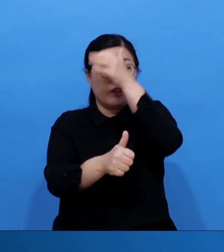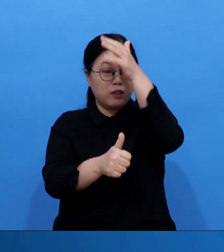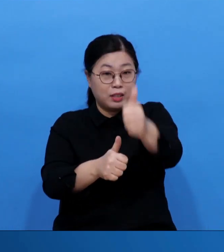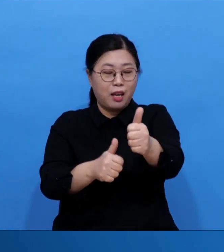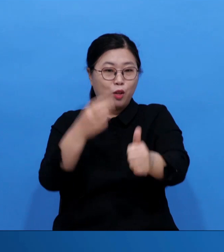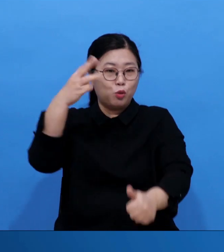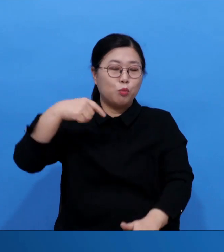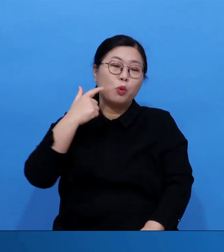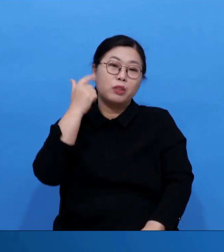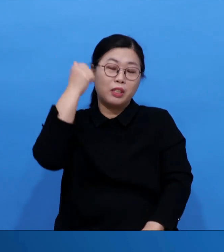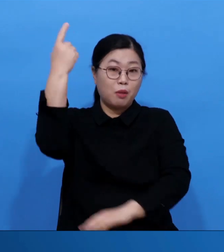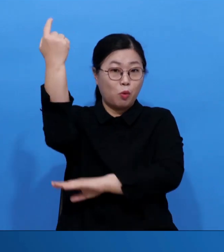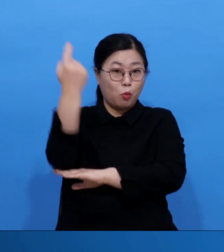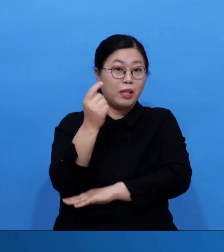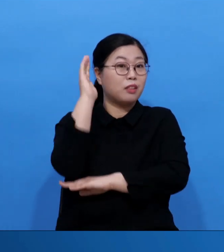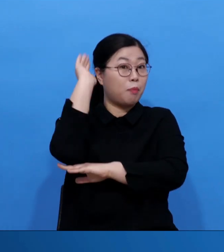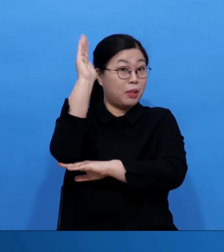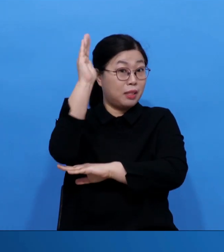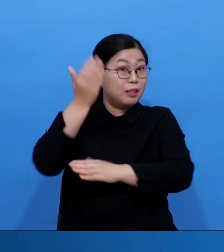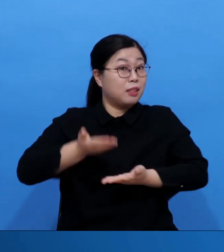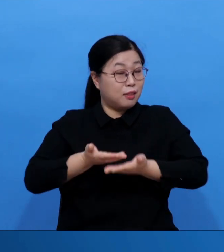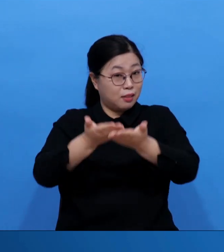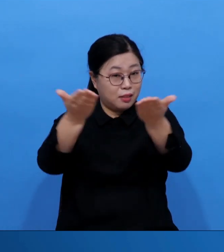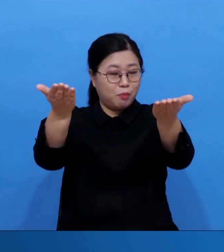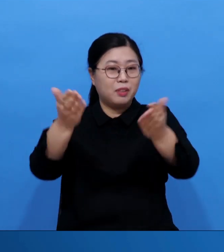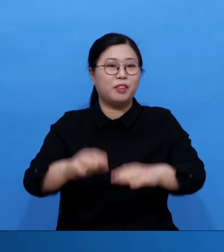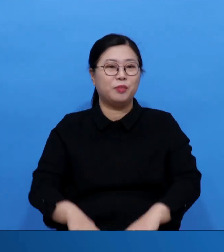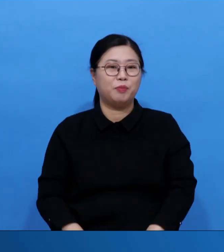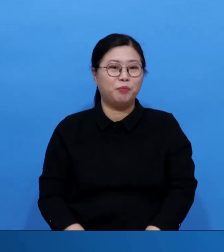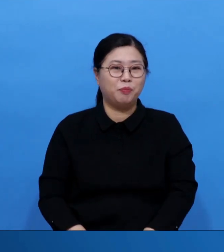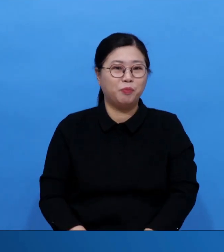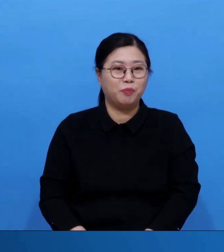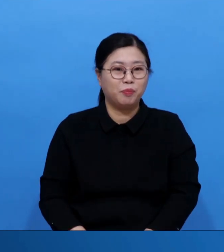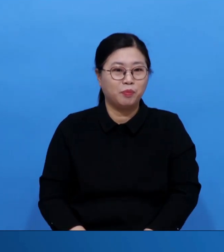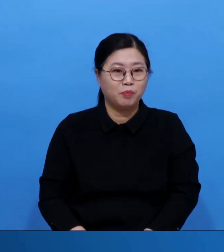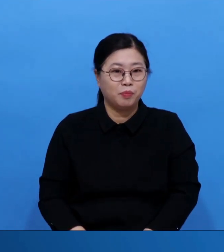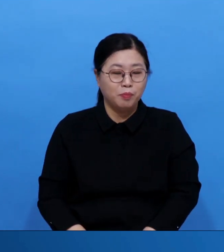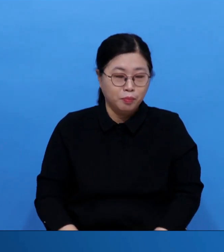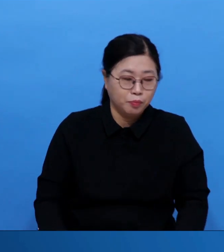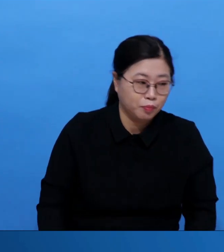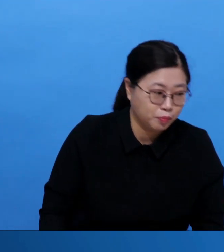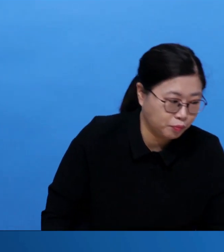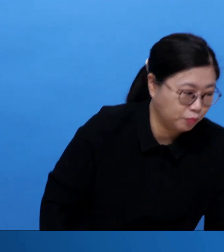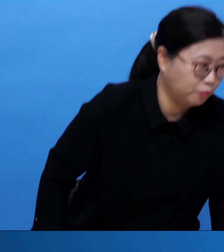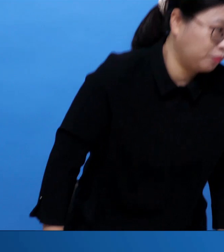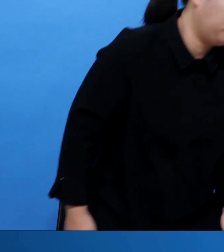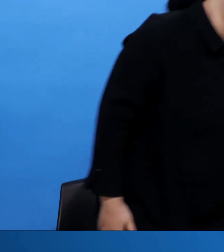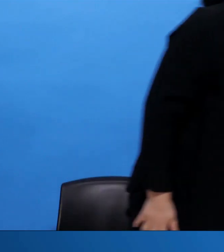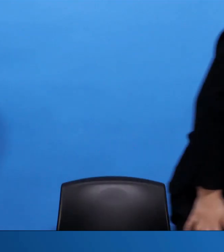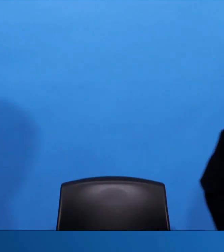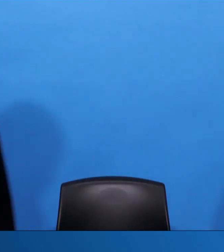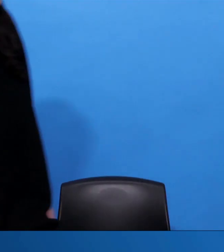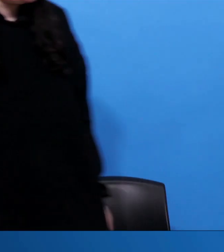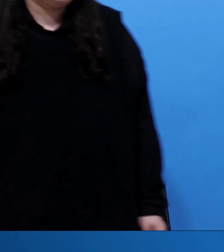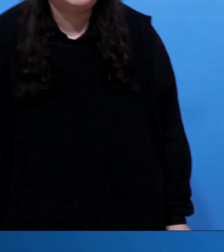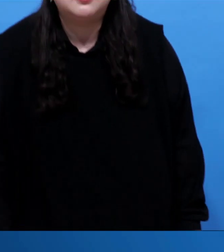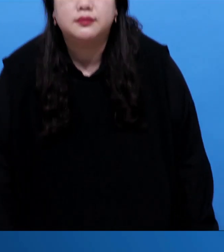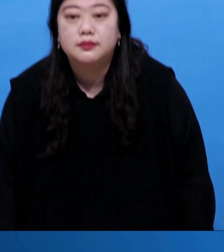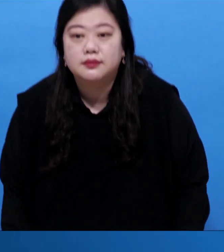목사님 나오셔서 핵심 메시지 주시겠습니다. World Evangelization Evangelism Board Senior Board President will come and give us the